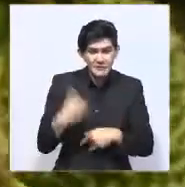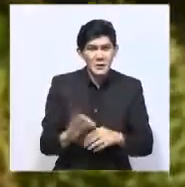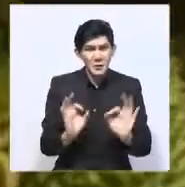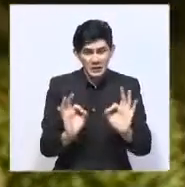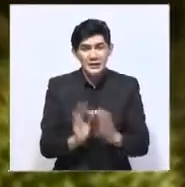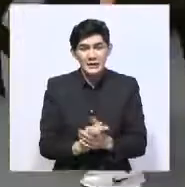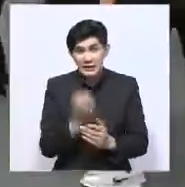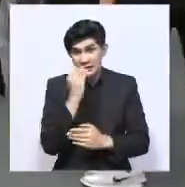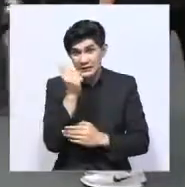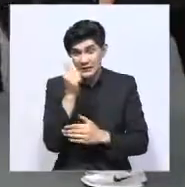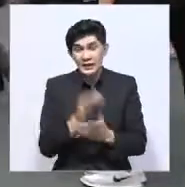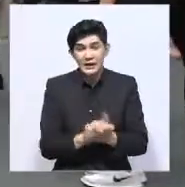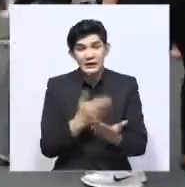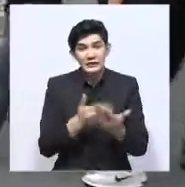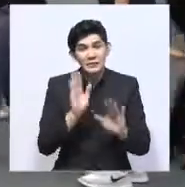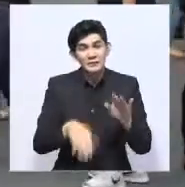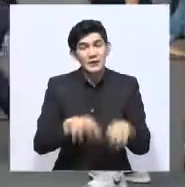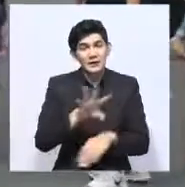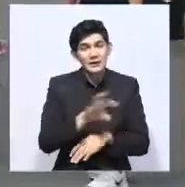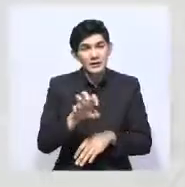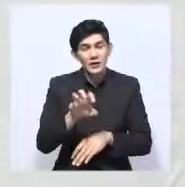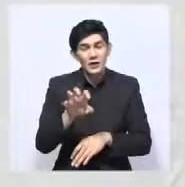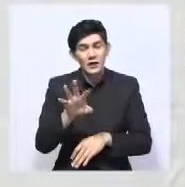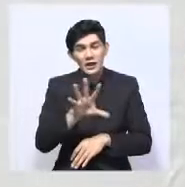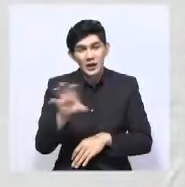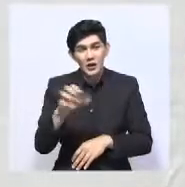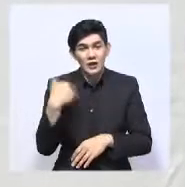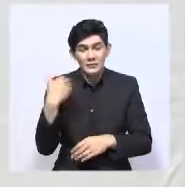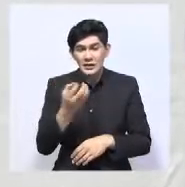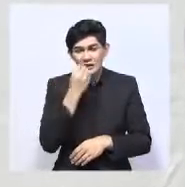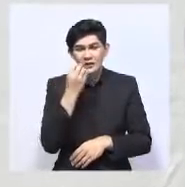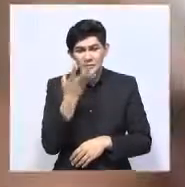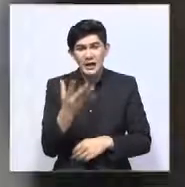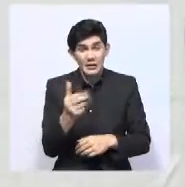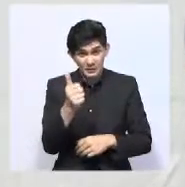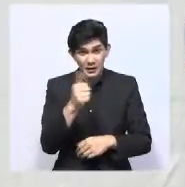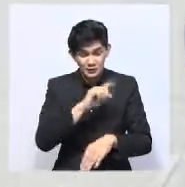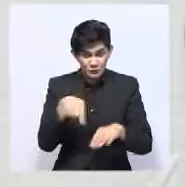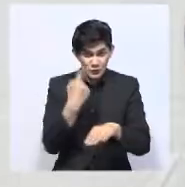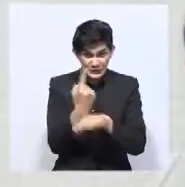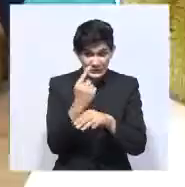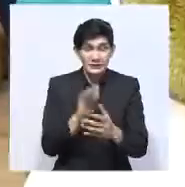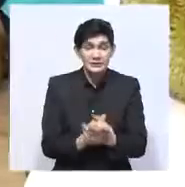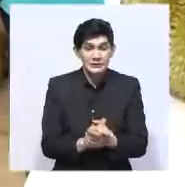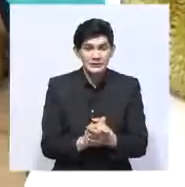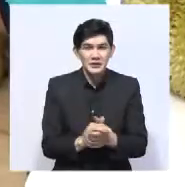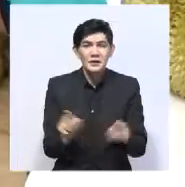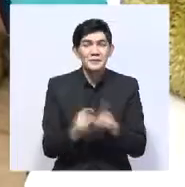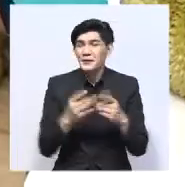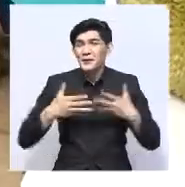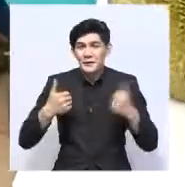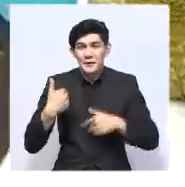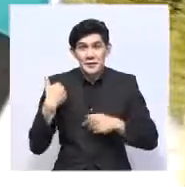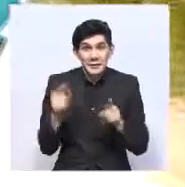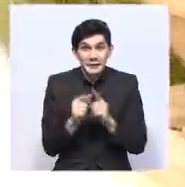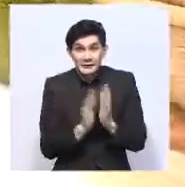คแล้วลูกหนึ่งก็ตกประมาณนี้แหละ 4-500 บาท คือเวลาเราไป ทานมากทานได้มากกว่า1ชั่วโมงอีกนะคุณ อันนี้มันมีความรู้สึกเหมือน